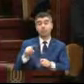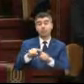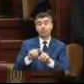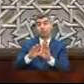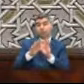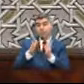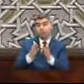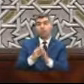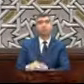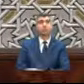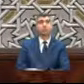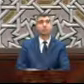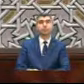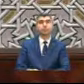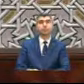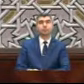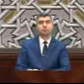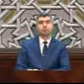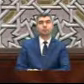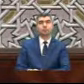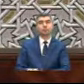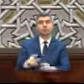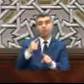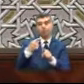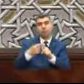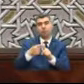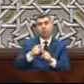نائب شكرا. تعقيب اضافي حول الموضوع؟